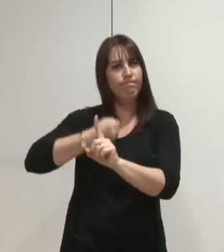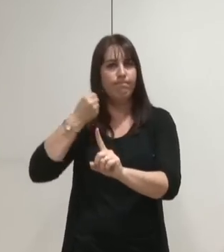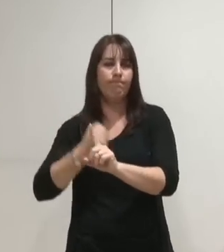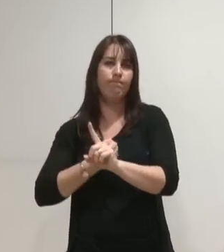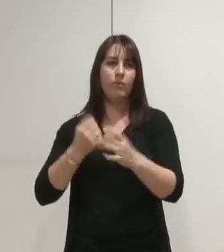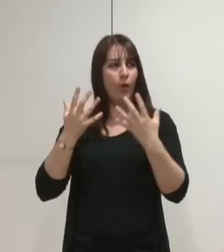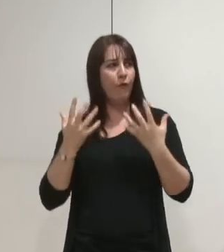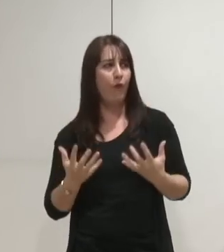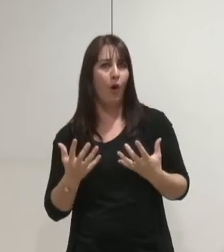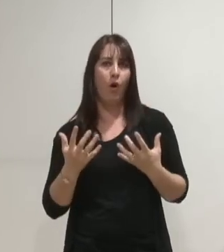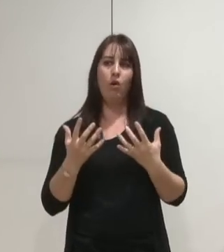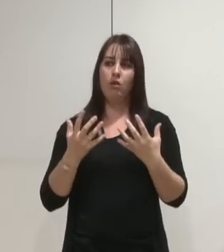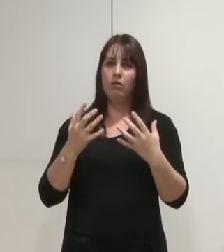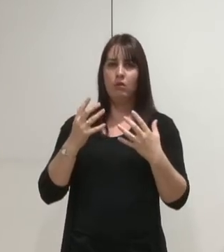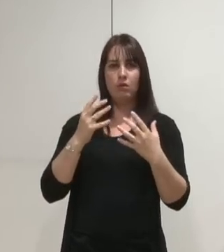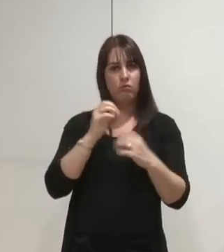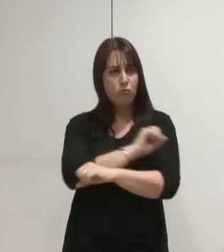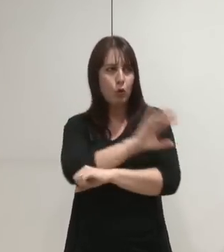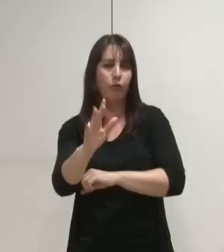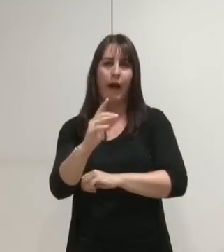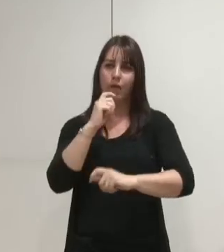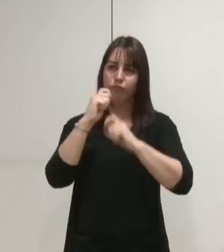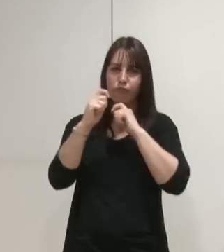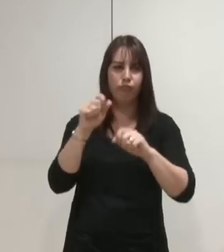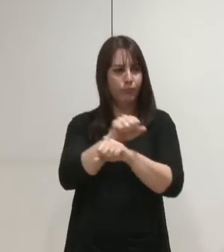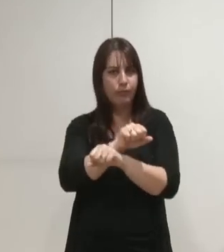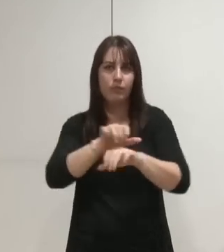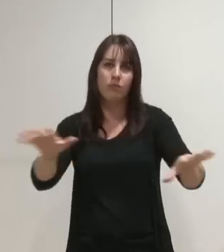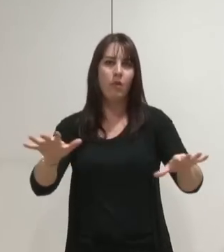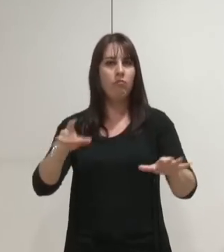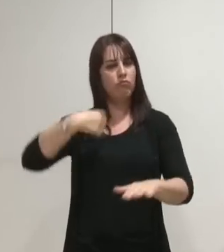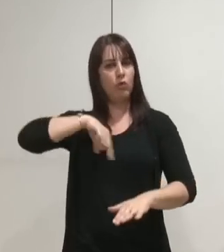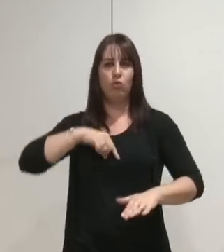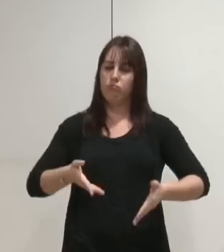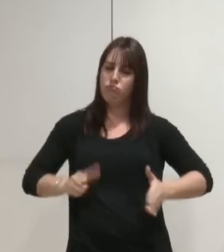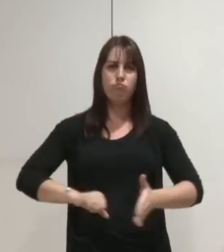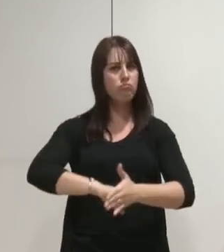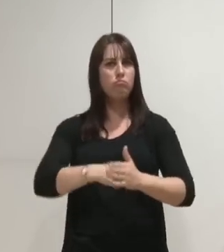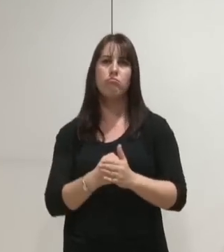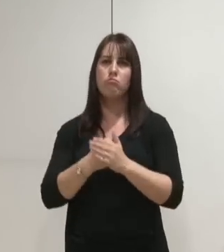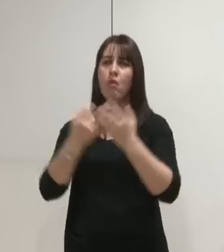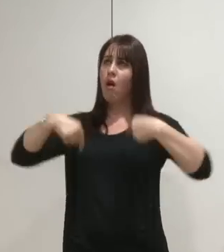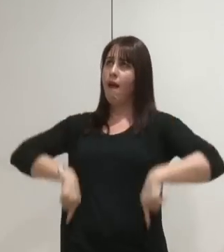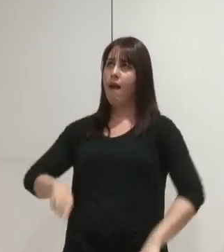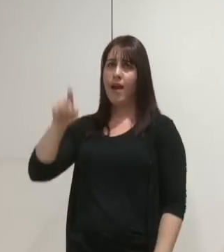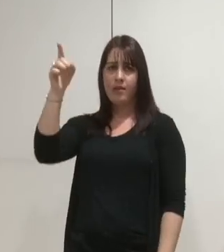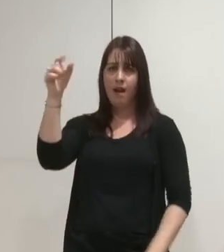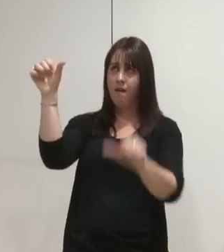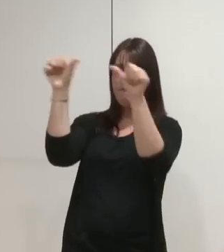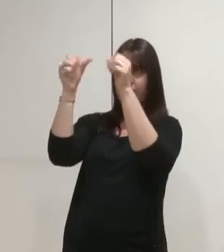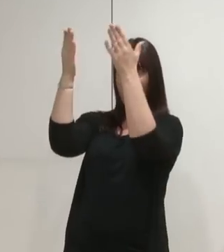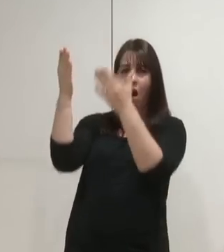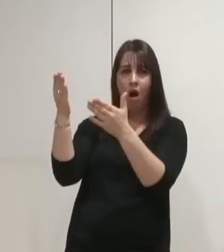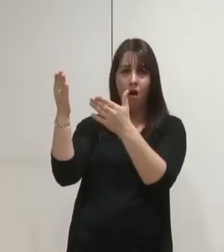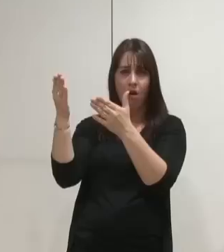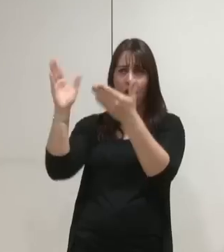interventions et également dans la presse avec grande fermeté à la fois la position de l'État défaillant